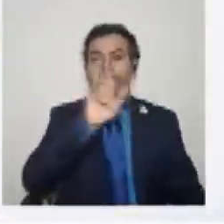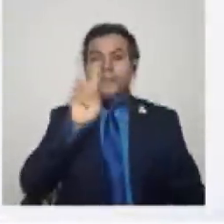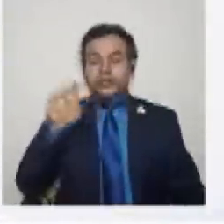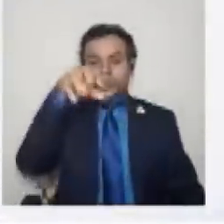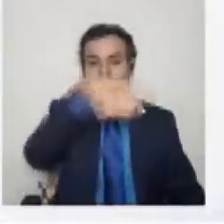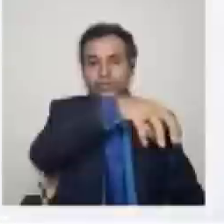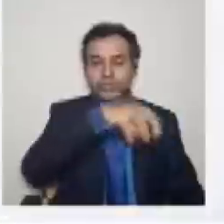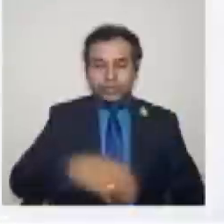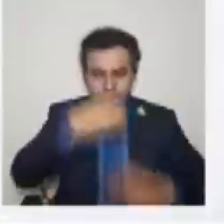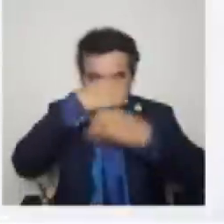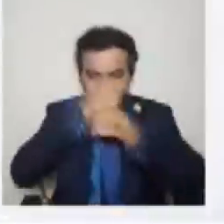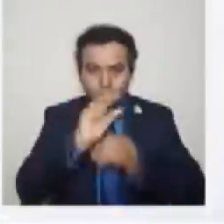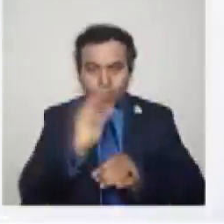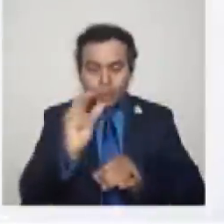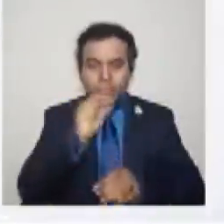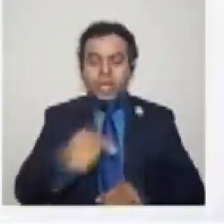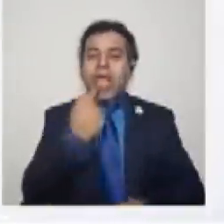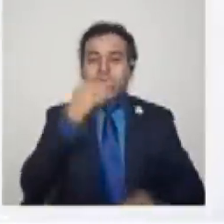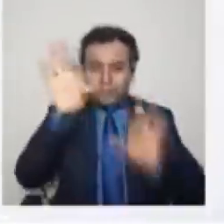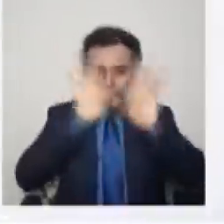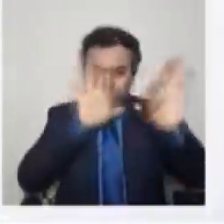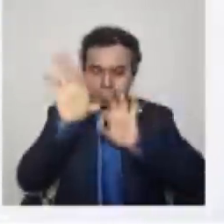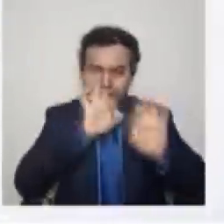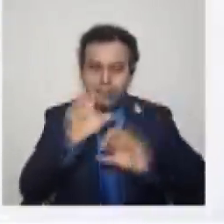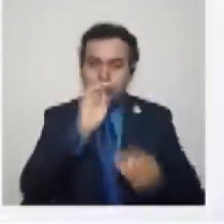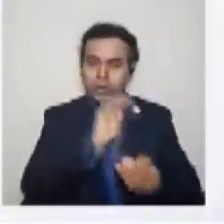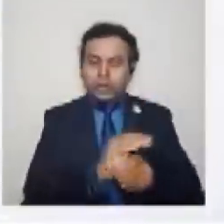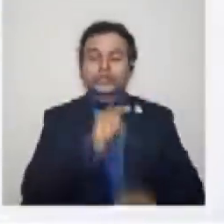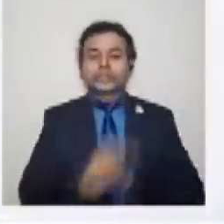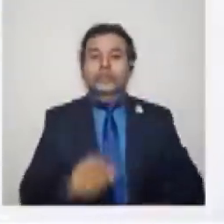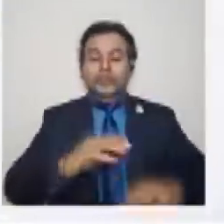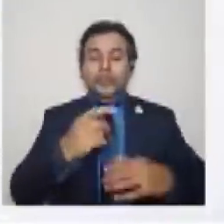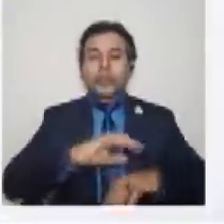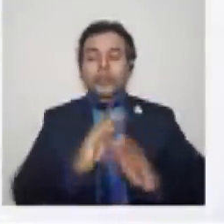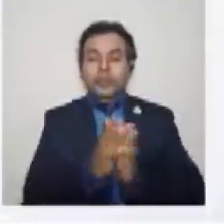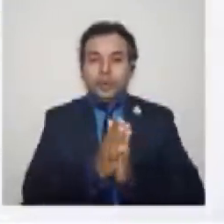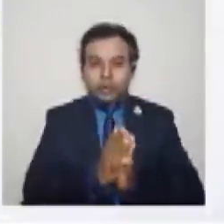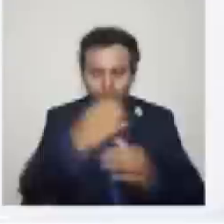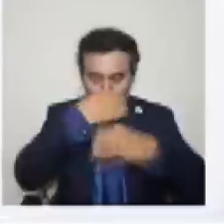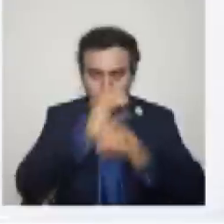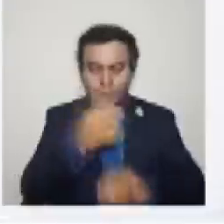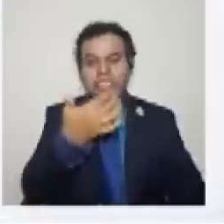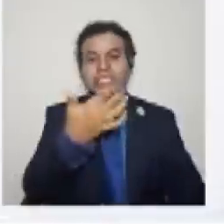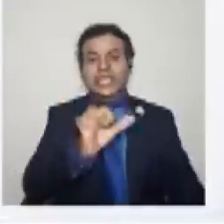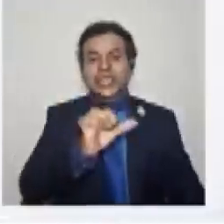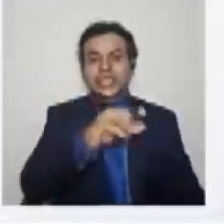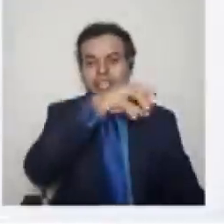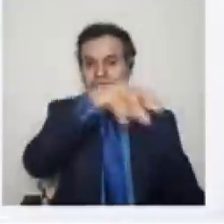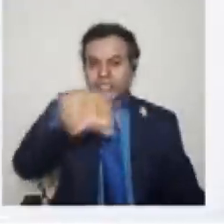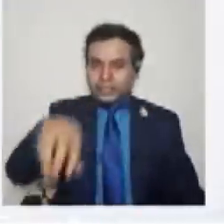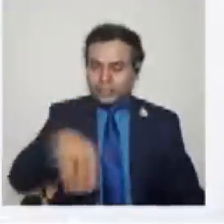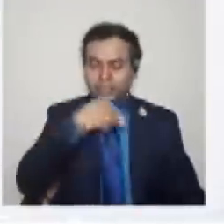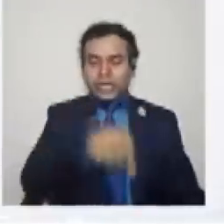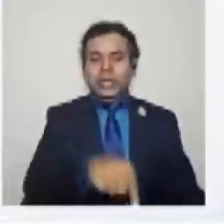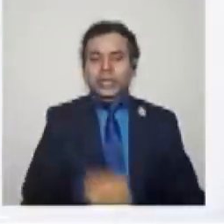আজ 26টি, দুঃখিত, আজ 62টি পরীক্ষাগারে নমুনা সংগ্রহ হয়েছে,